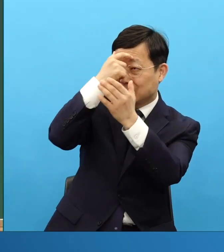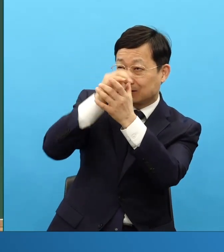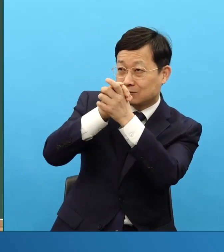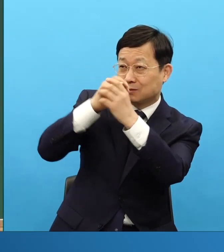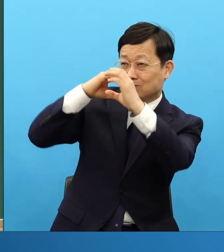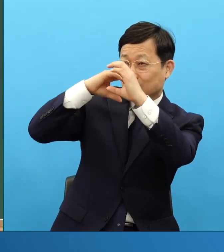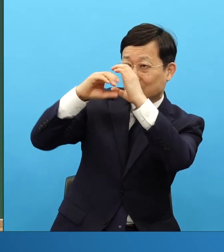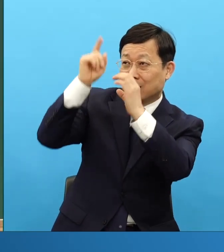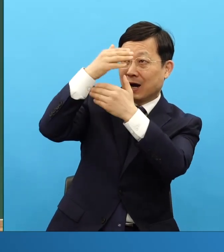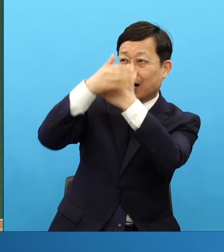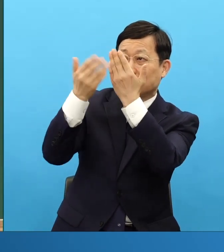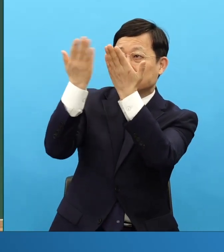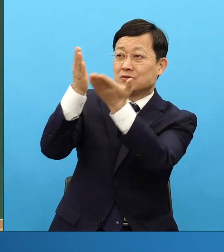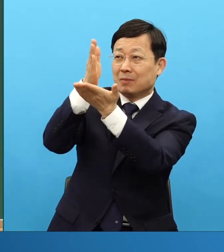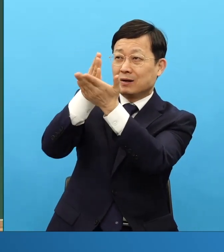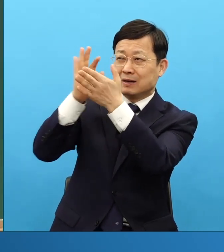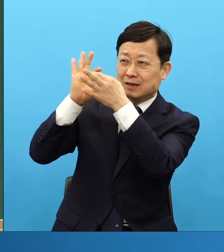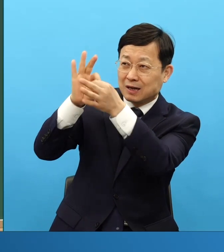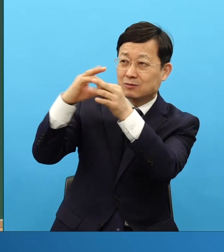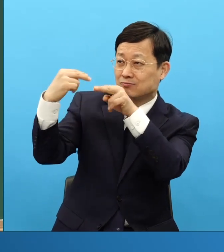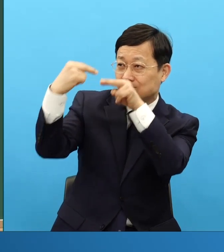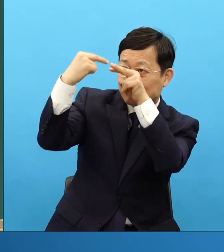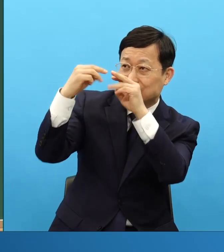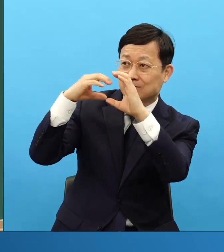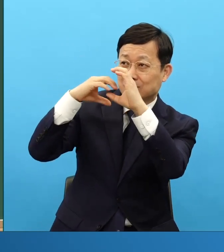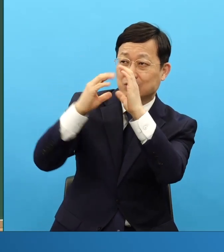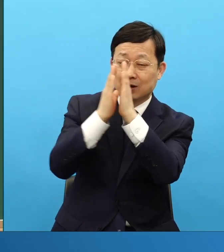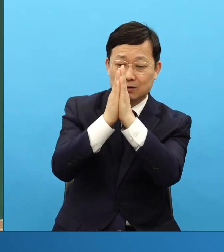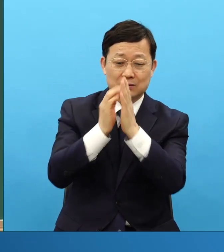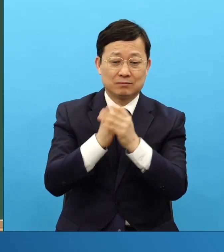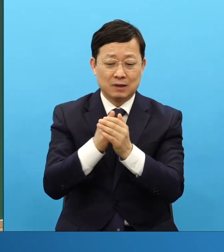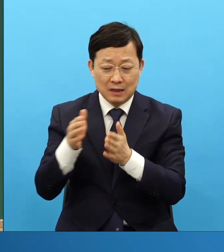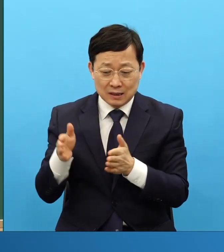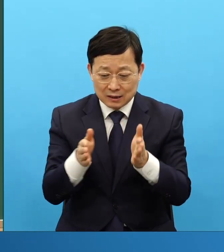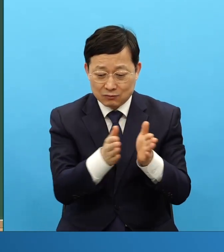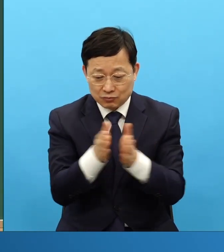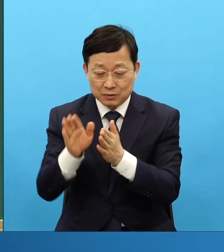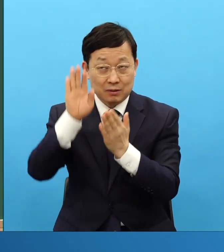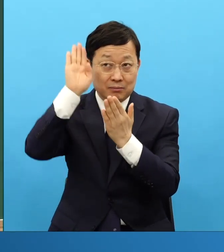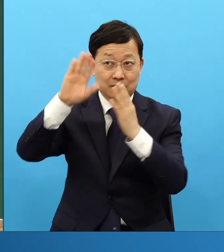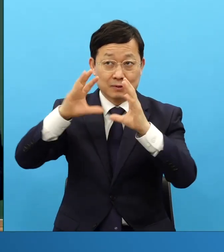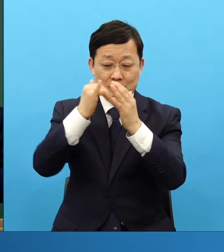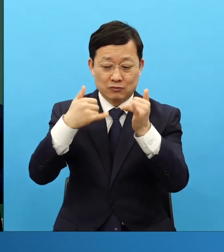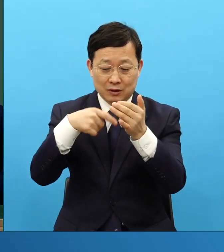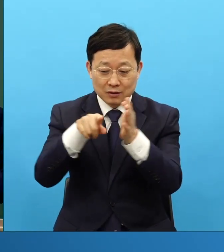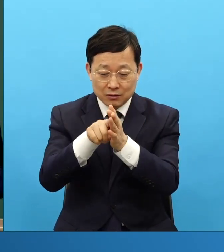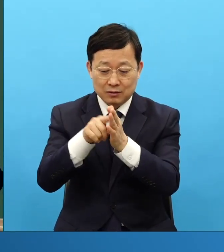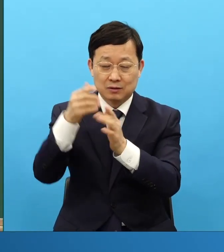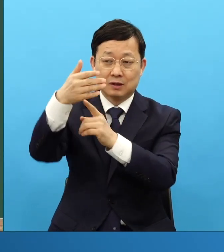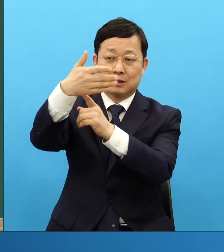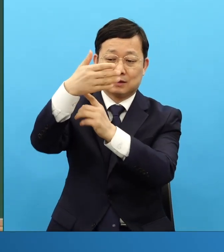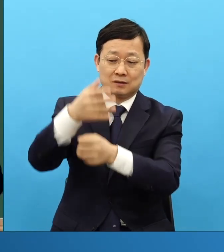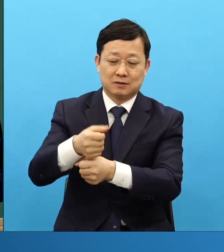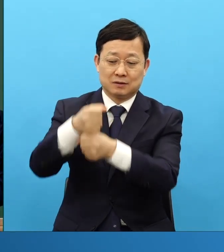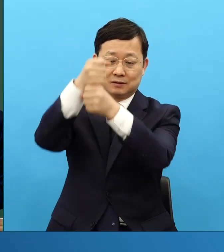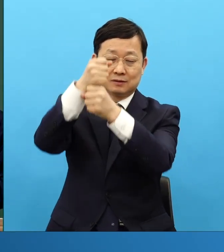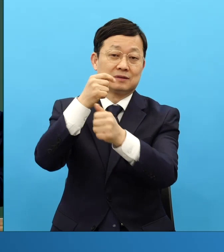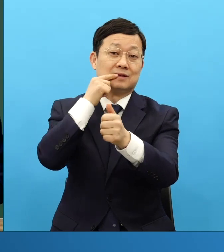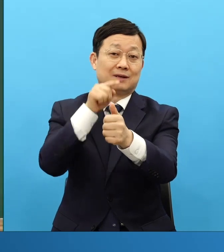all night. 대로를 수축해라. And you have to build up the highway. 만민을 위하여 길을 들라. And raise a banner for the